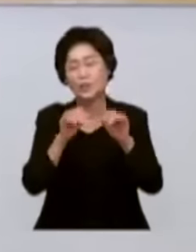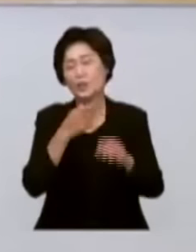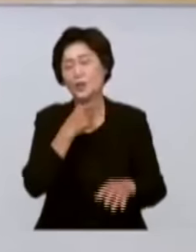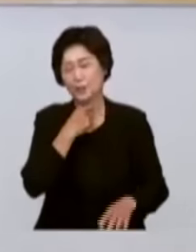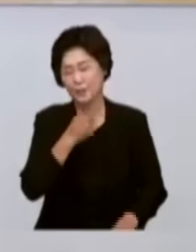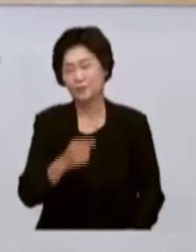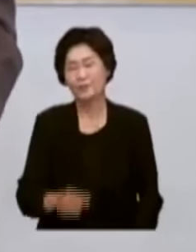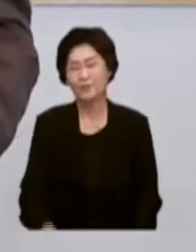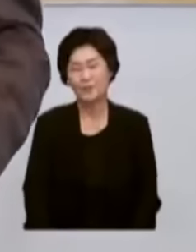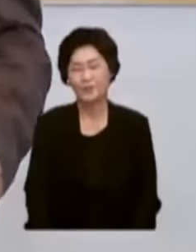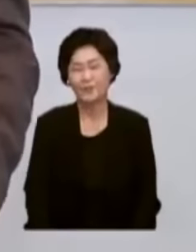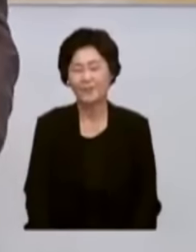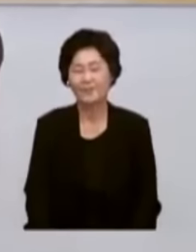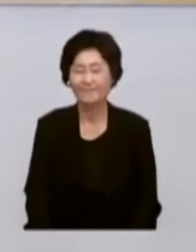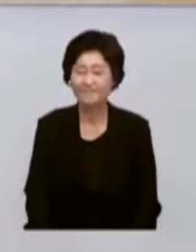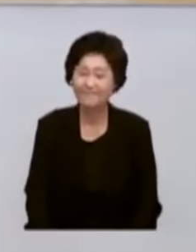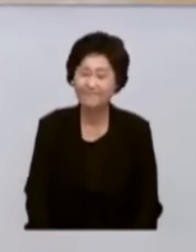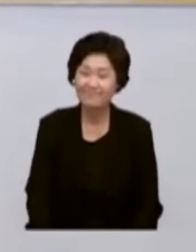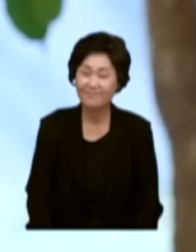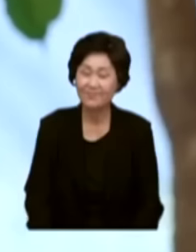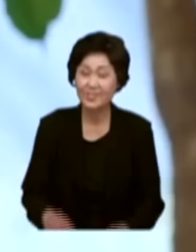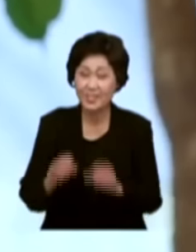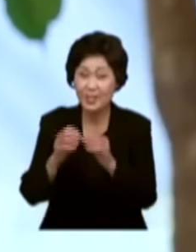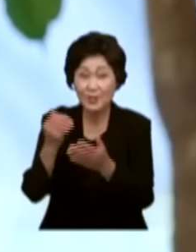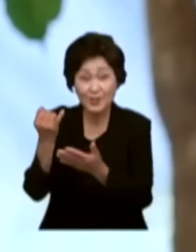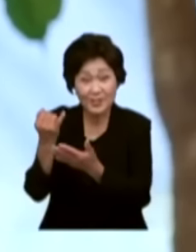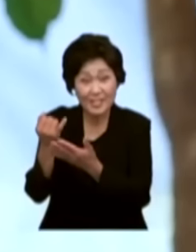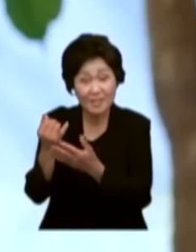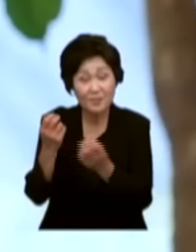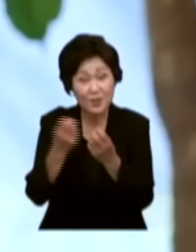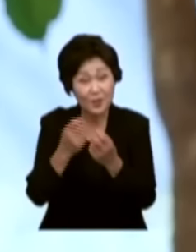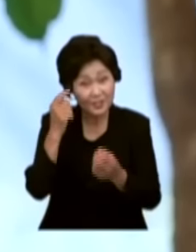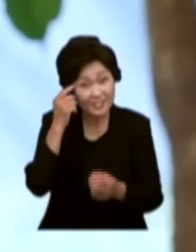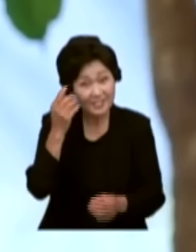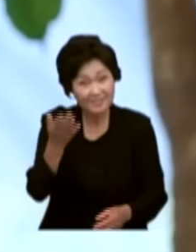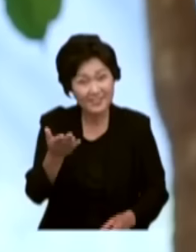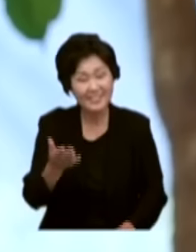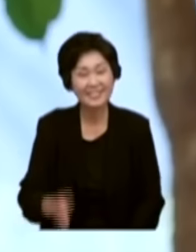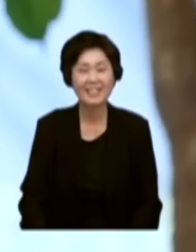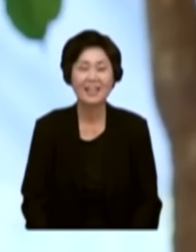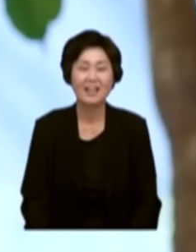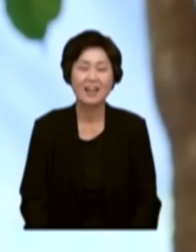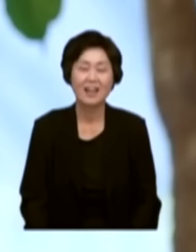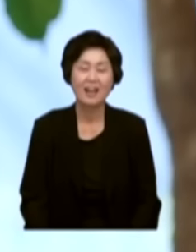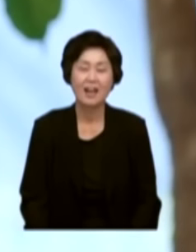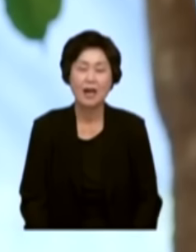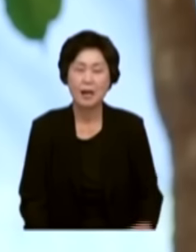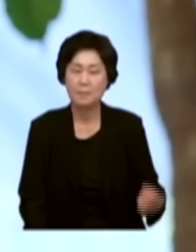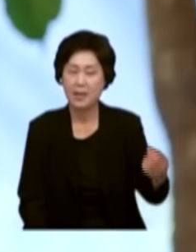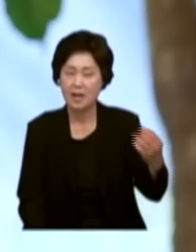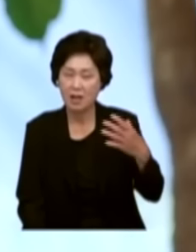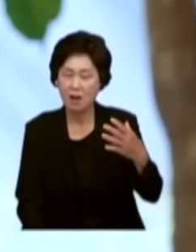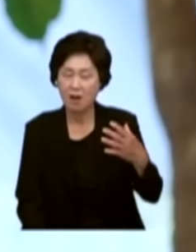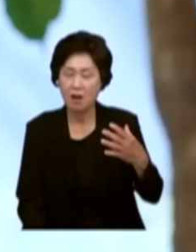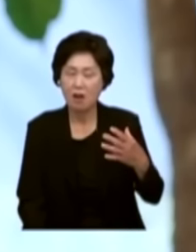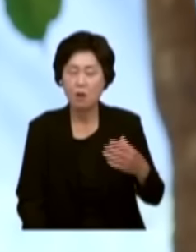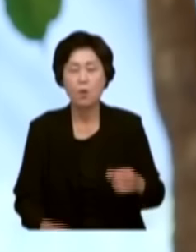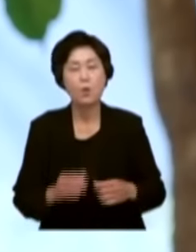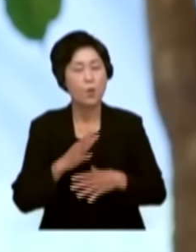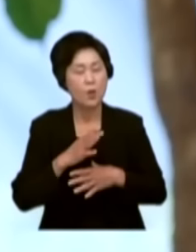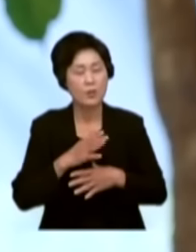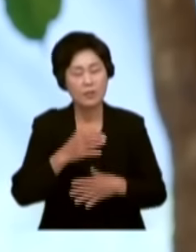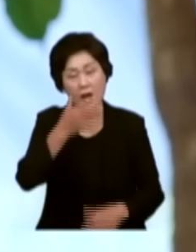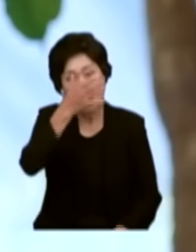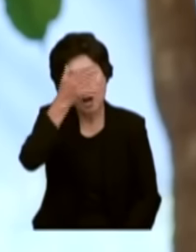저 전도사님은 오늘 어떠셨어요? 네. 지금 기도 제목 딱 듣고 아 진짜 처음 네 처음 뵙죠. 그 할머니 손